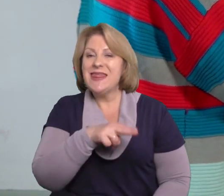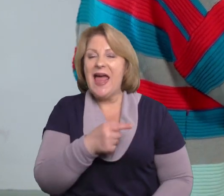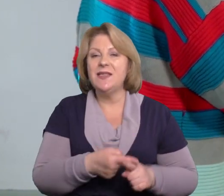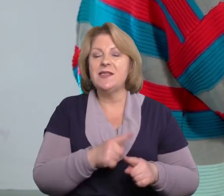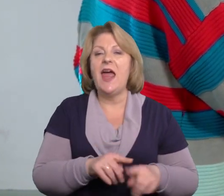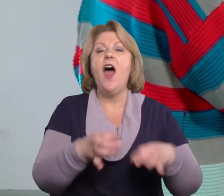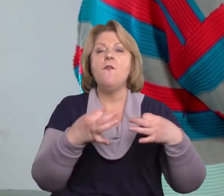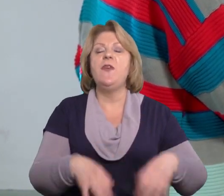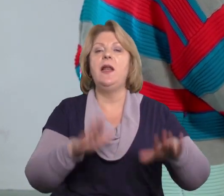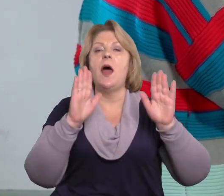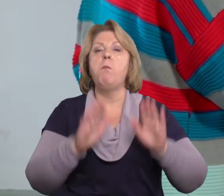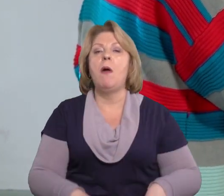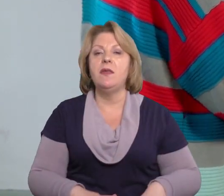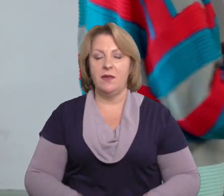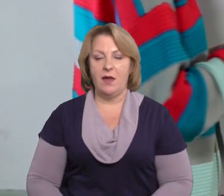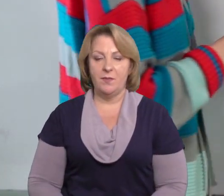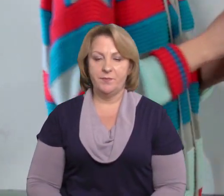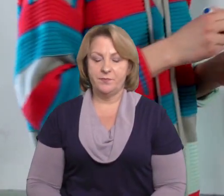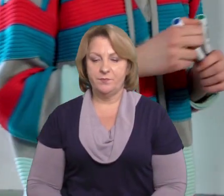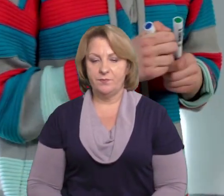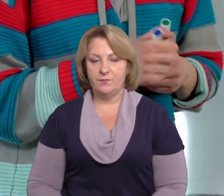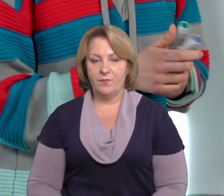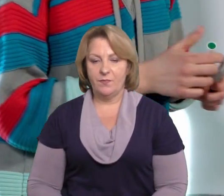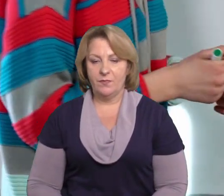гравітаційна сталь маса Землі радіус Землі в квадраті.